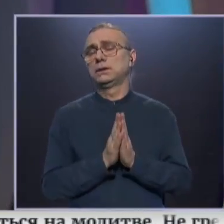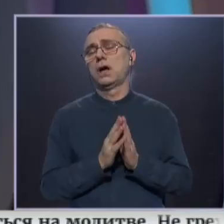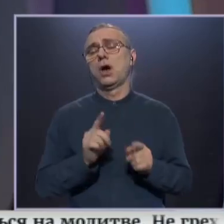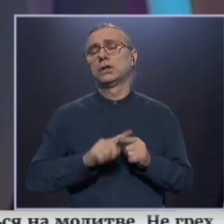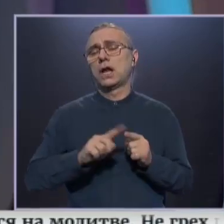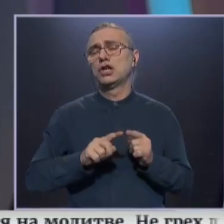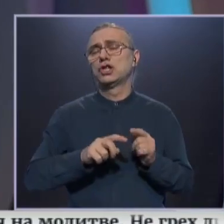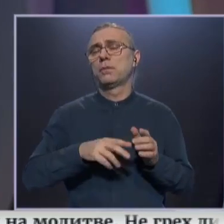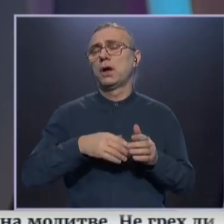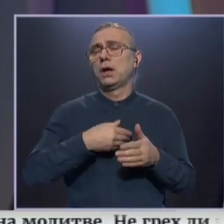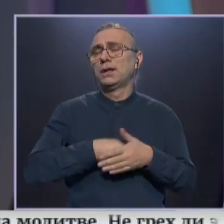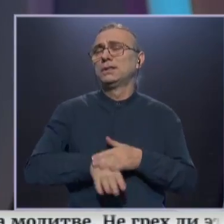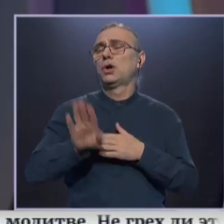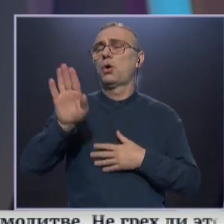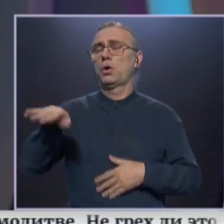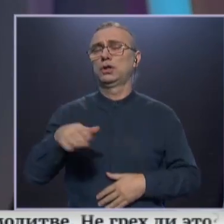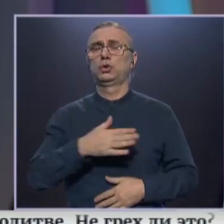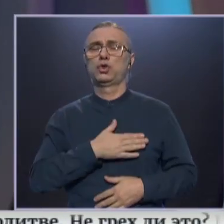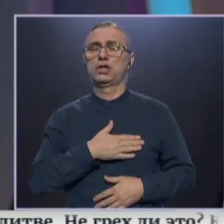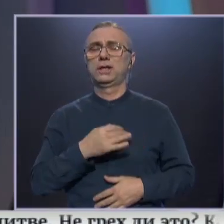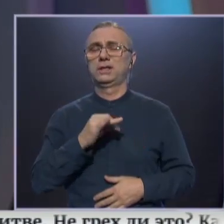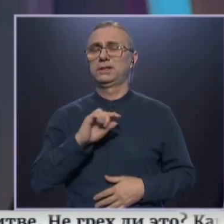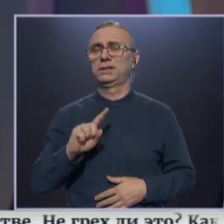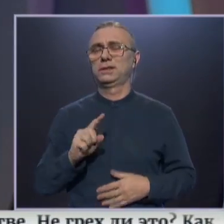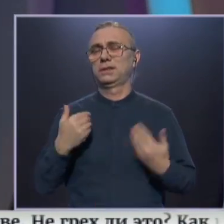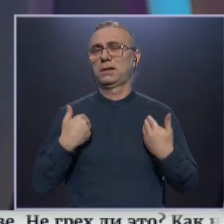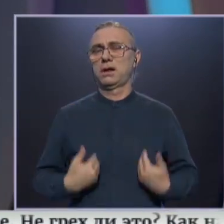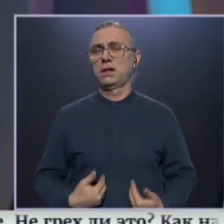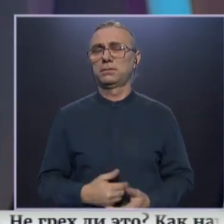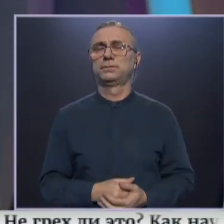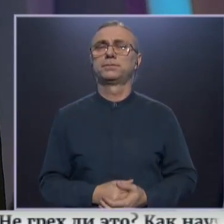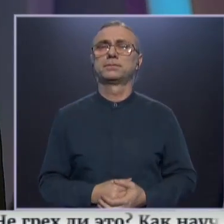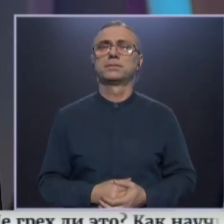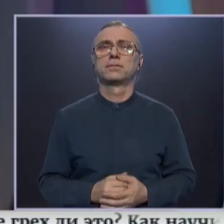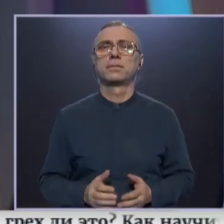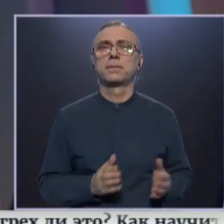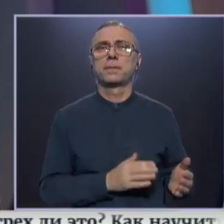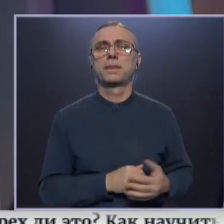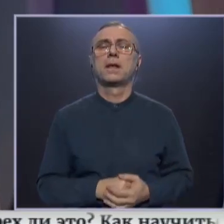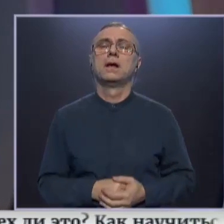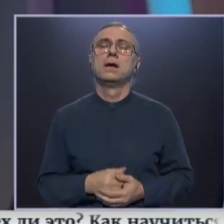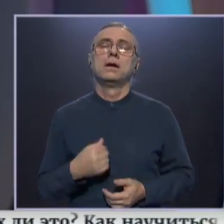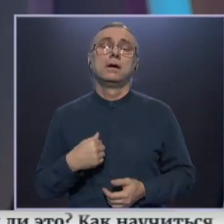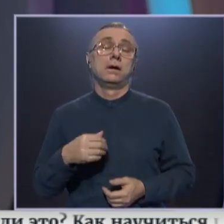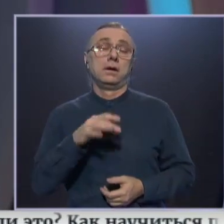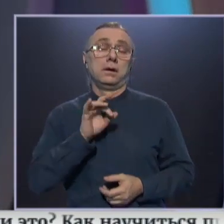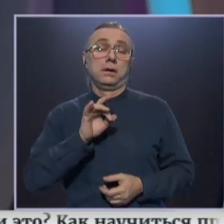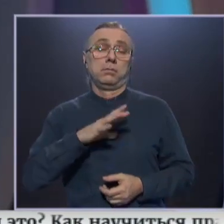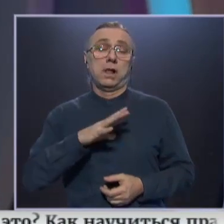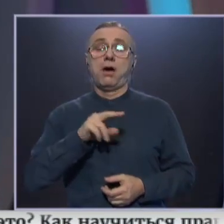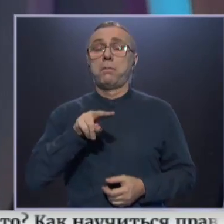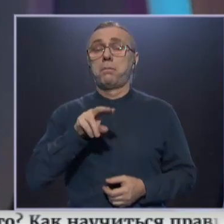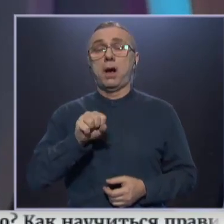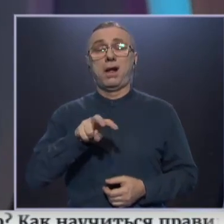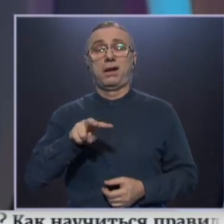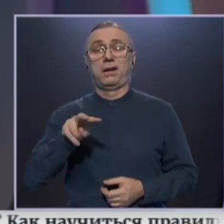невероятной крепости веры, потому что у меня сестра работает в пресс-службе крупной больницы, она вчера снимала паллиативное отделение. И она была в таком шоке,